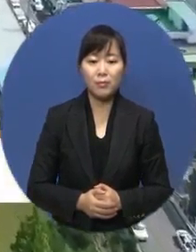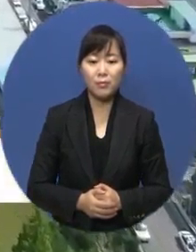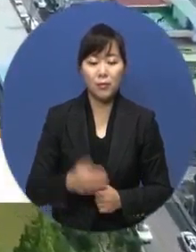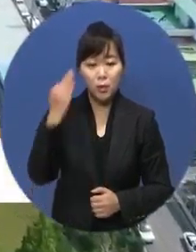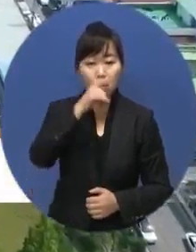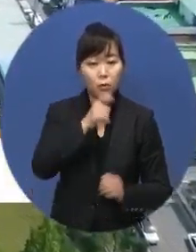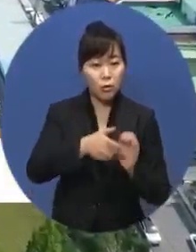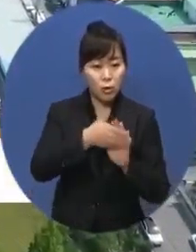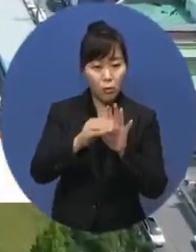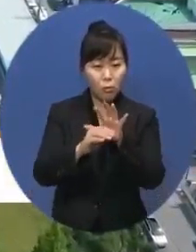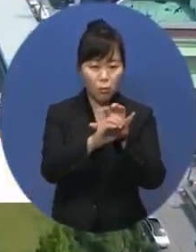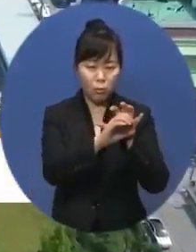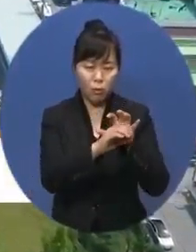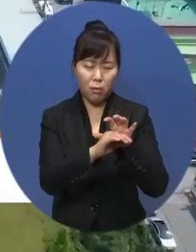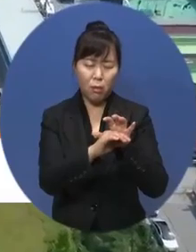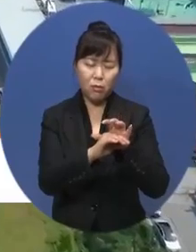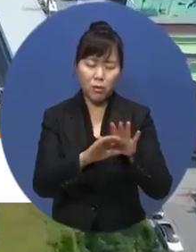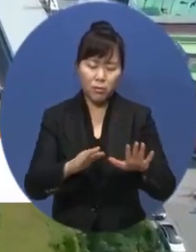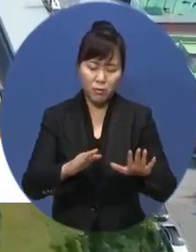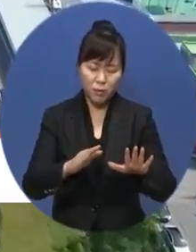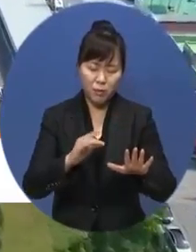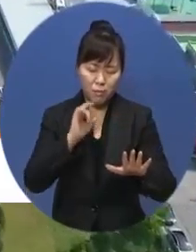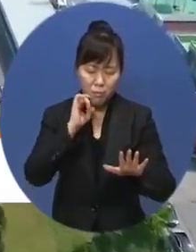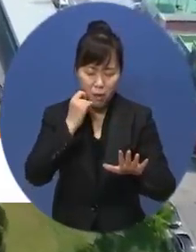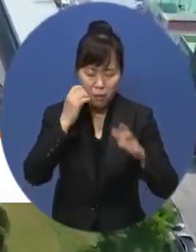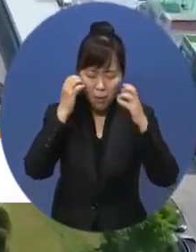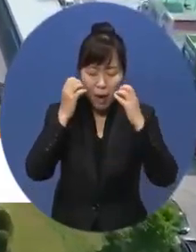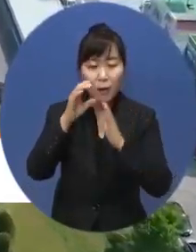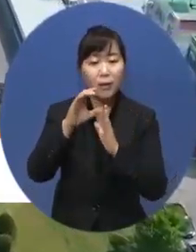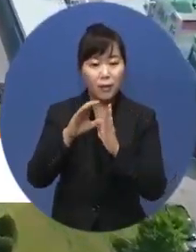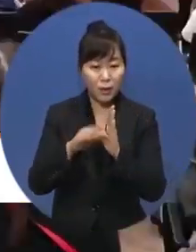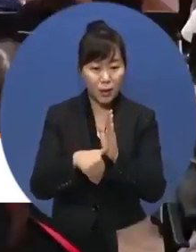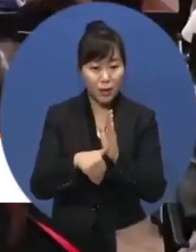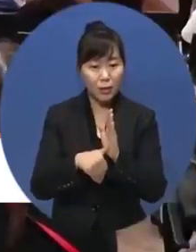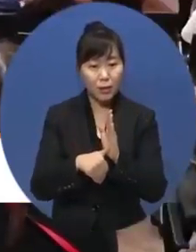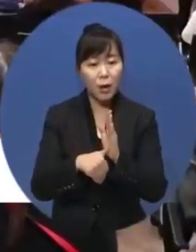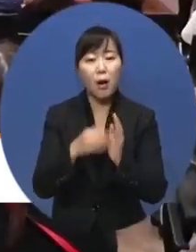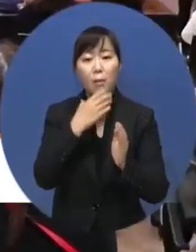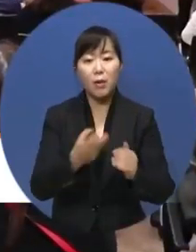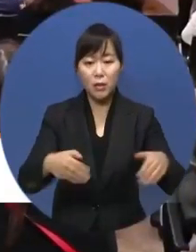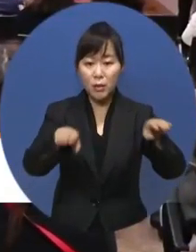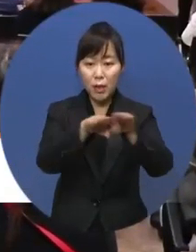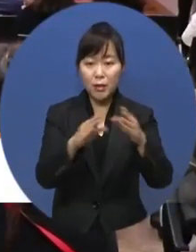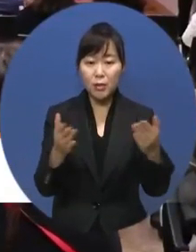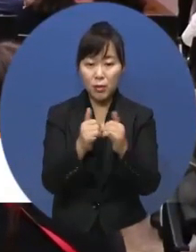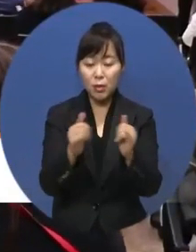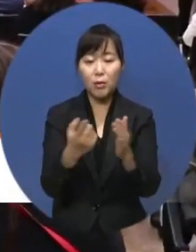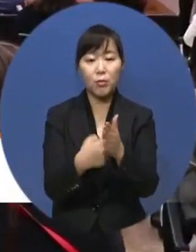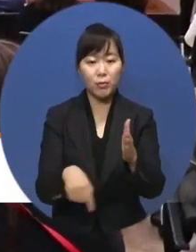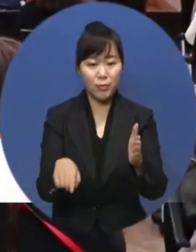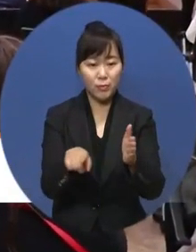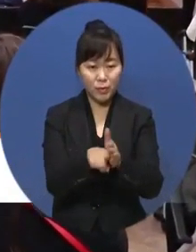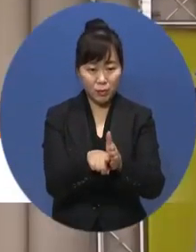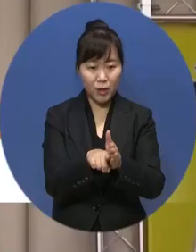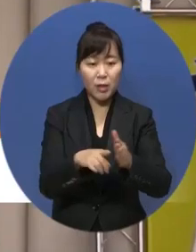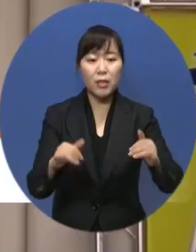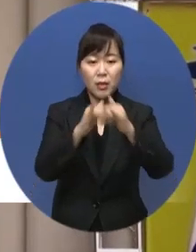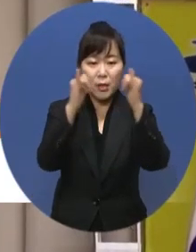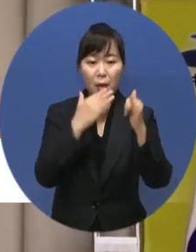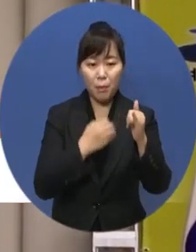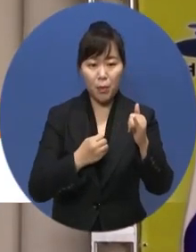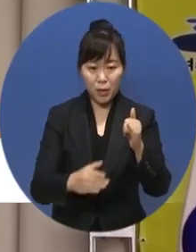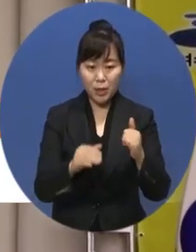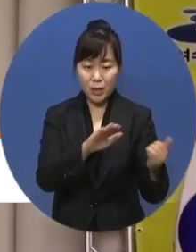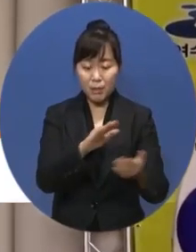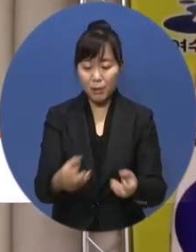여수시가 코로나19로 어느 때보다 힘든 시기를 보내고 있는 복지시설 종사자들을 위해 사회복지